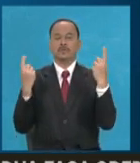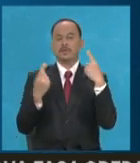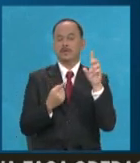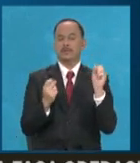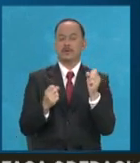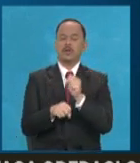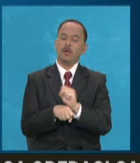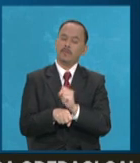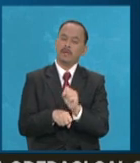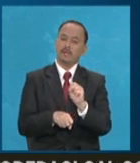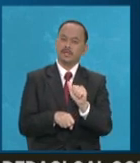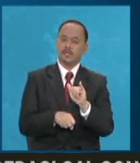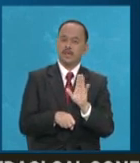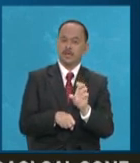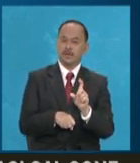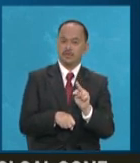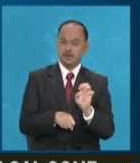operasi ini